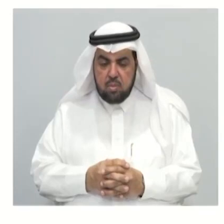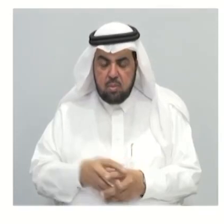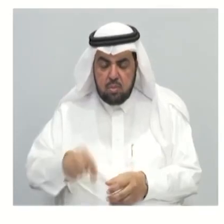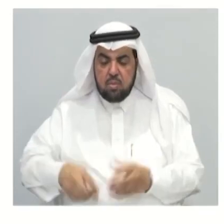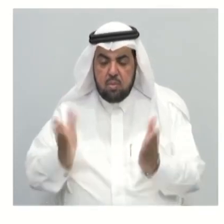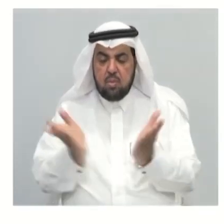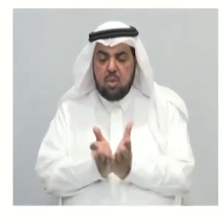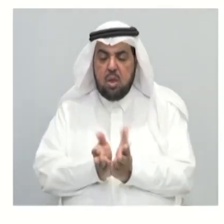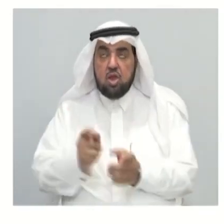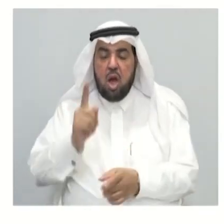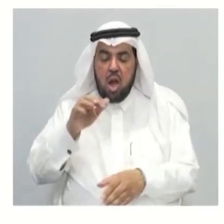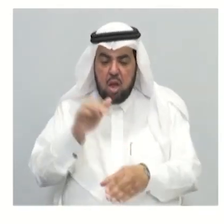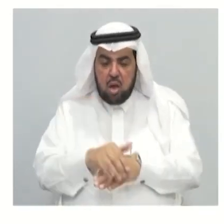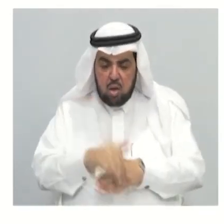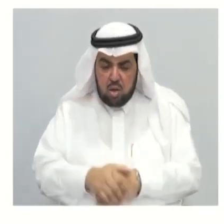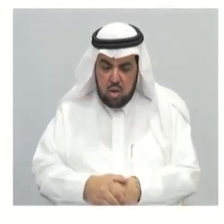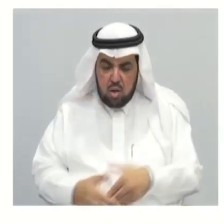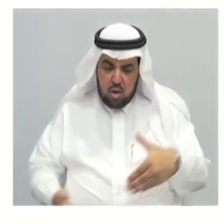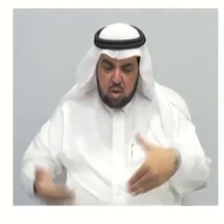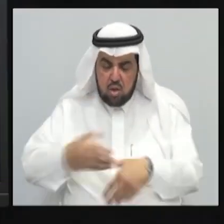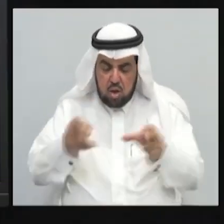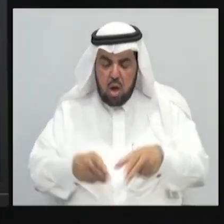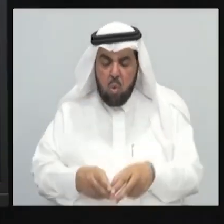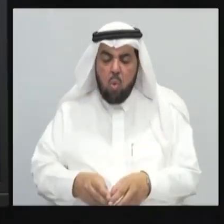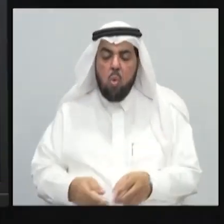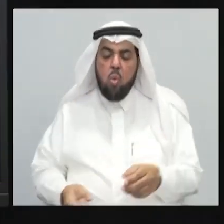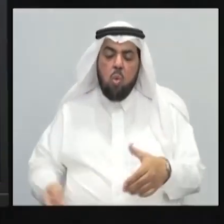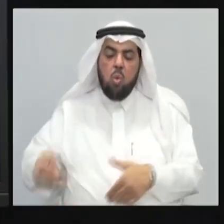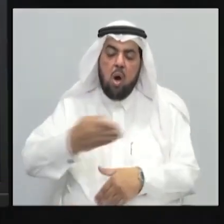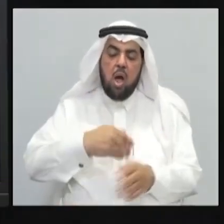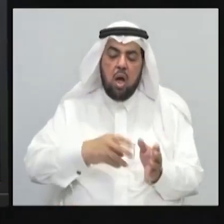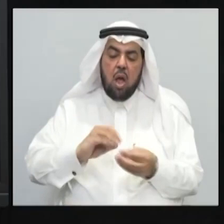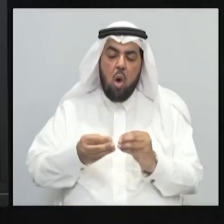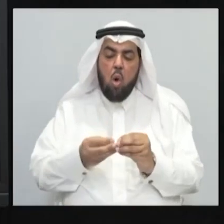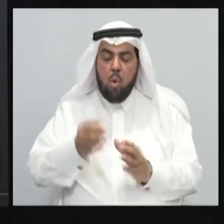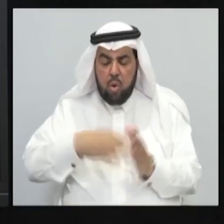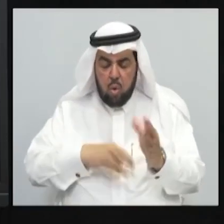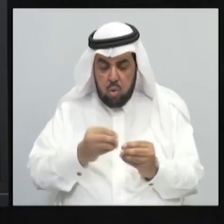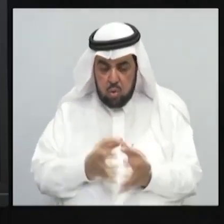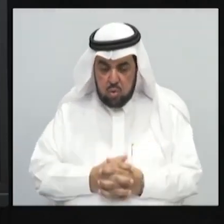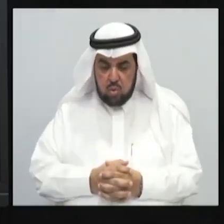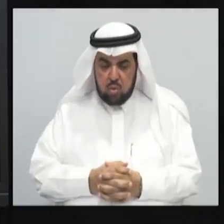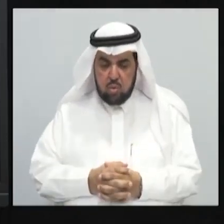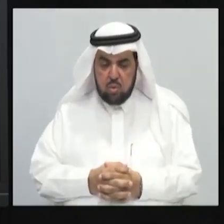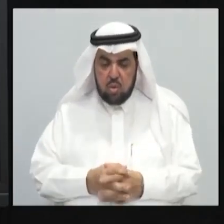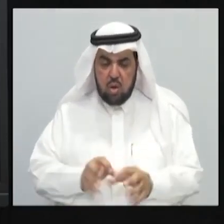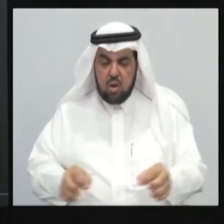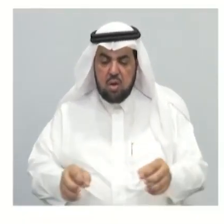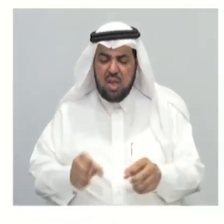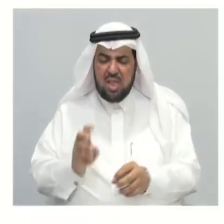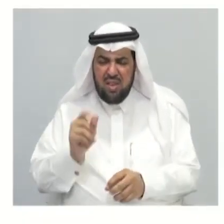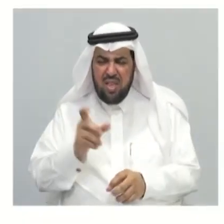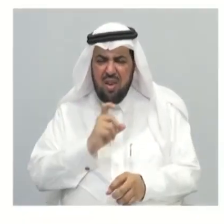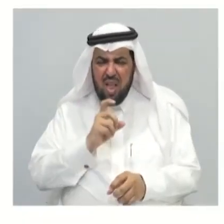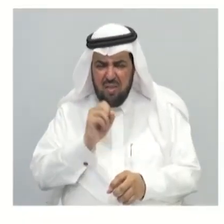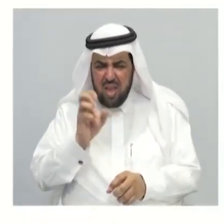في هذا الدرس باذن الله سنتحدث عن ادراج شكل واعطاء لون اعطاء